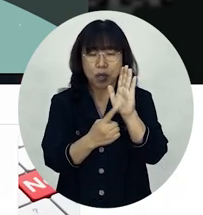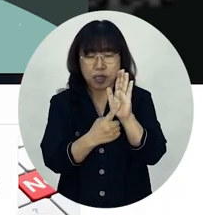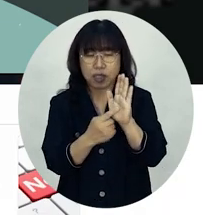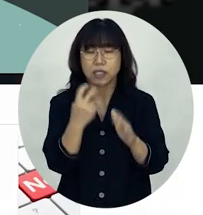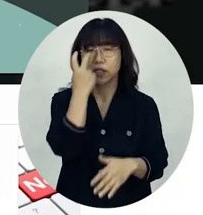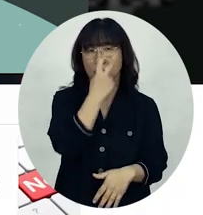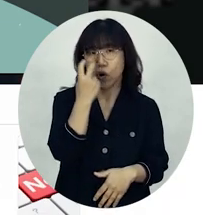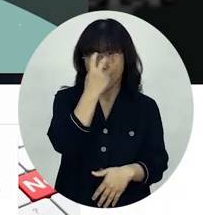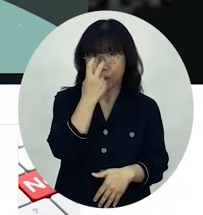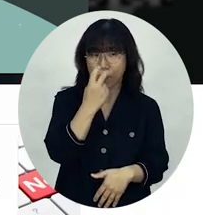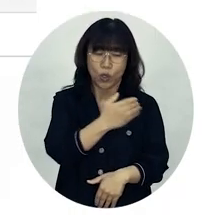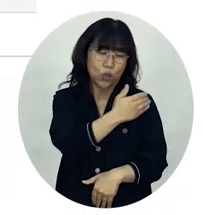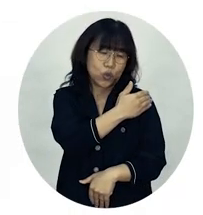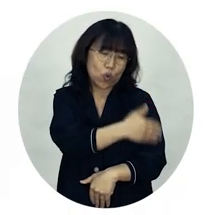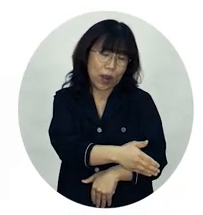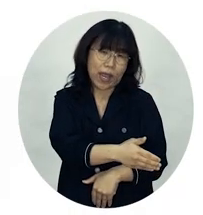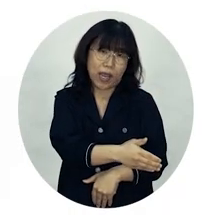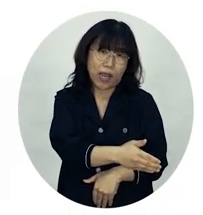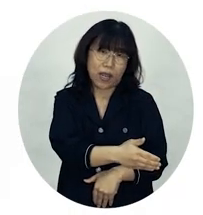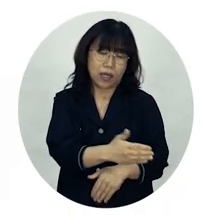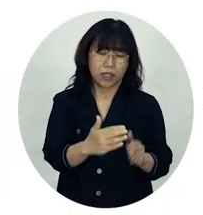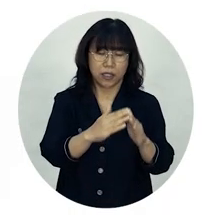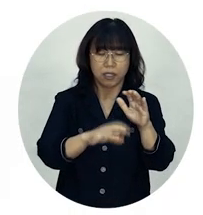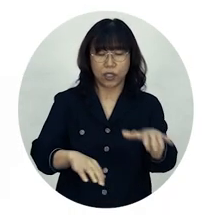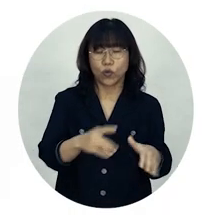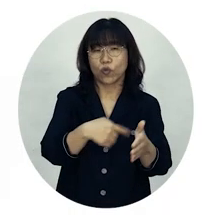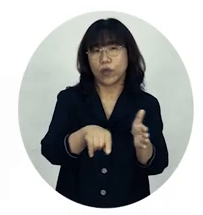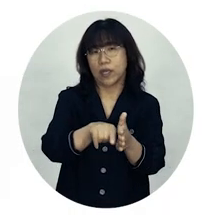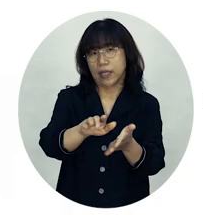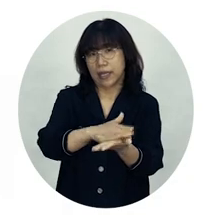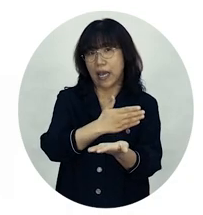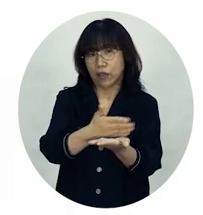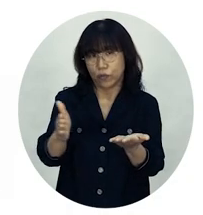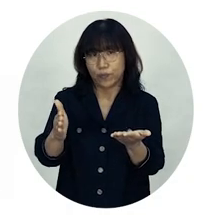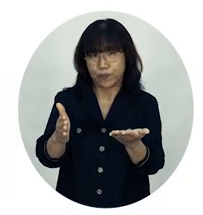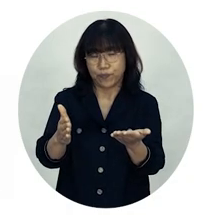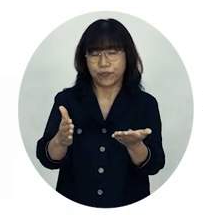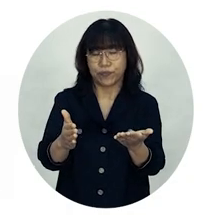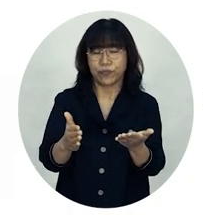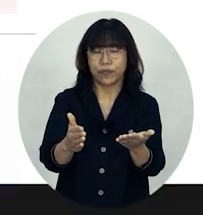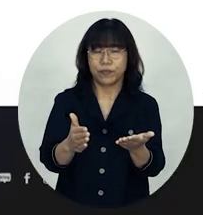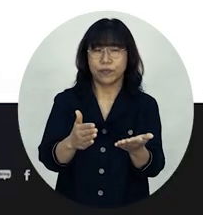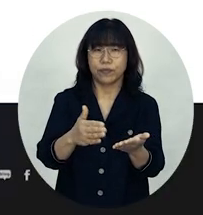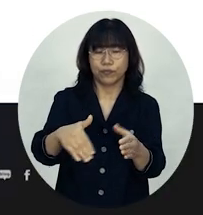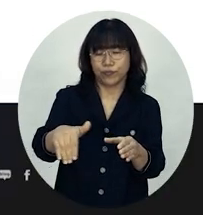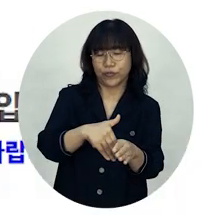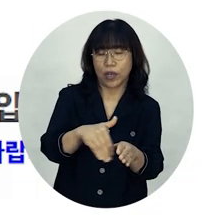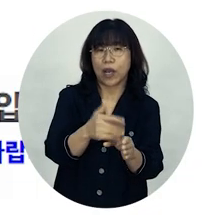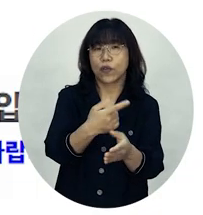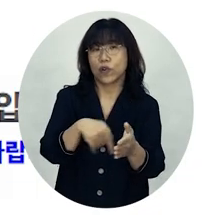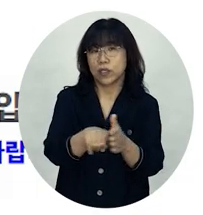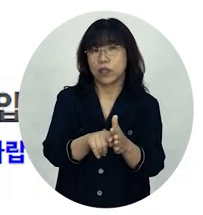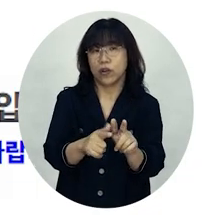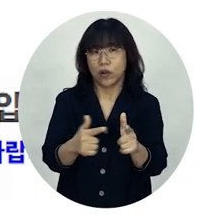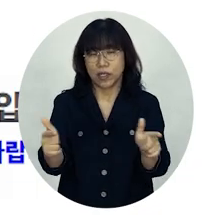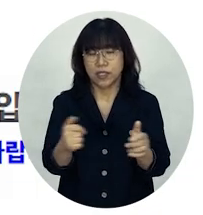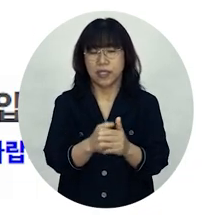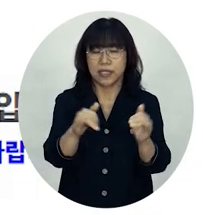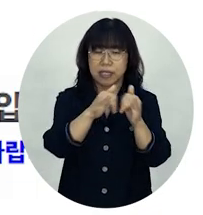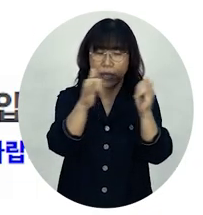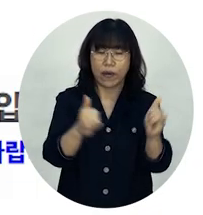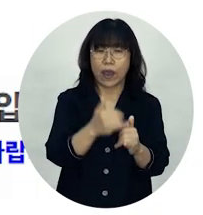소외된 이웃과 함께하는 나눔 문화 조성을 위해 참외 복지 공동 모금의 홈페이지나 qr 코드를 활용해 모금을 하는